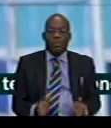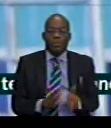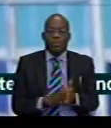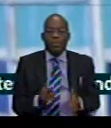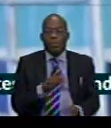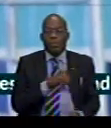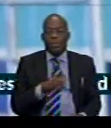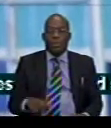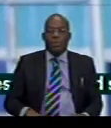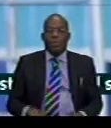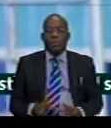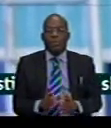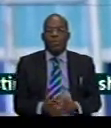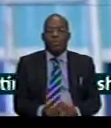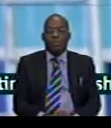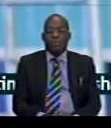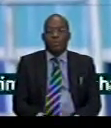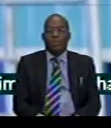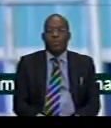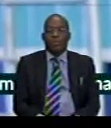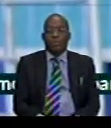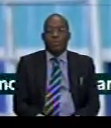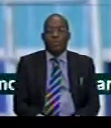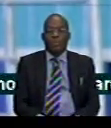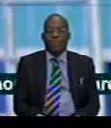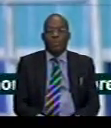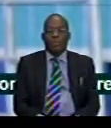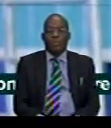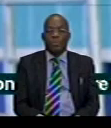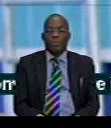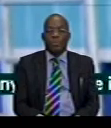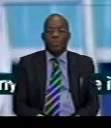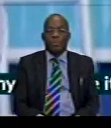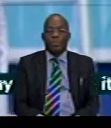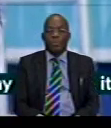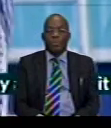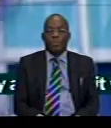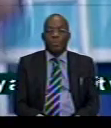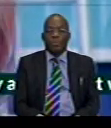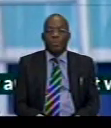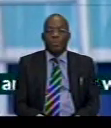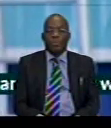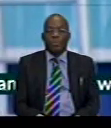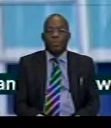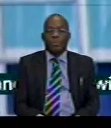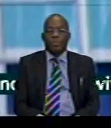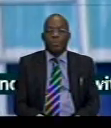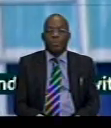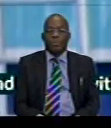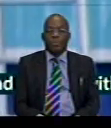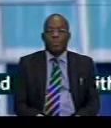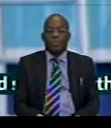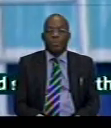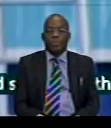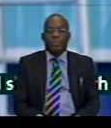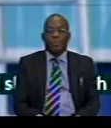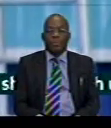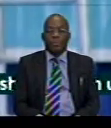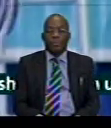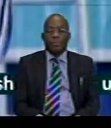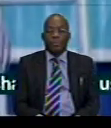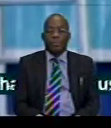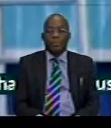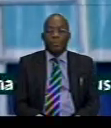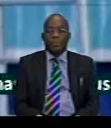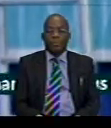Medakwena mawena mbe se adjato imakwile. Mekwa do yok patara, leoleti nyimba, gbedudura ke paso